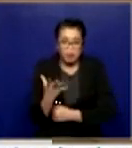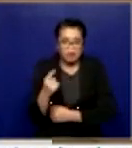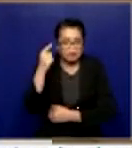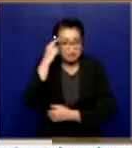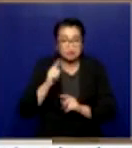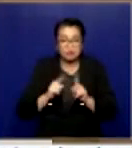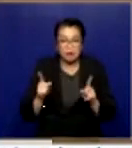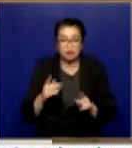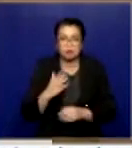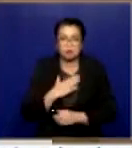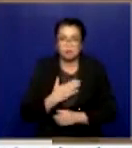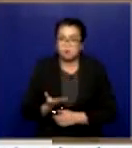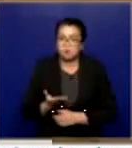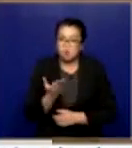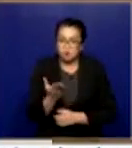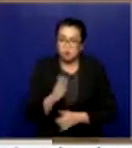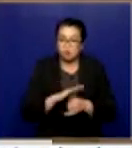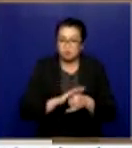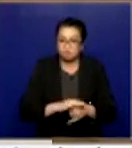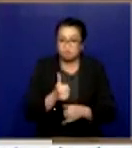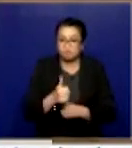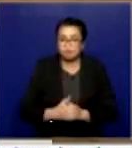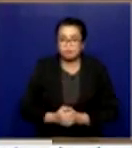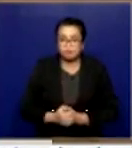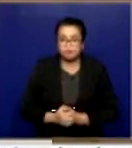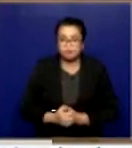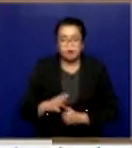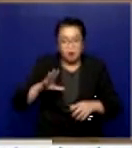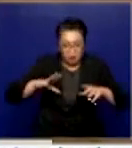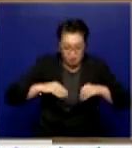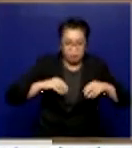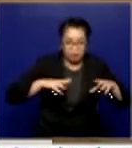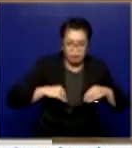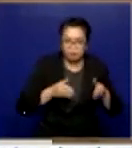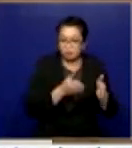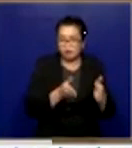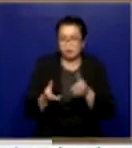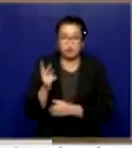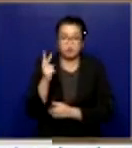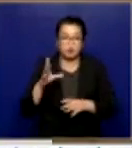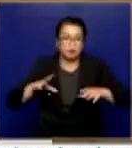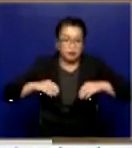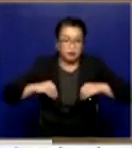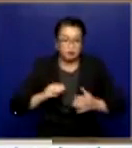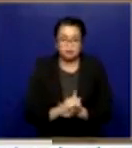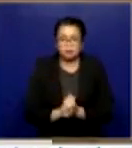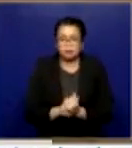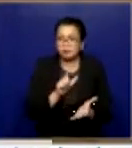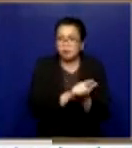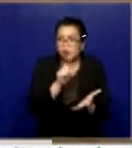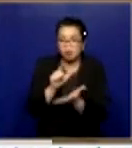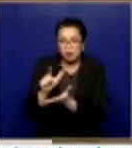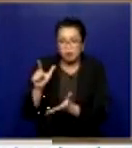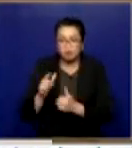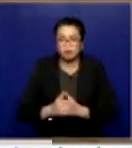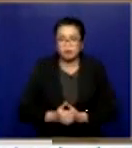ผมขอสงวนสิทธิ์น่ารักผมลองฟังทั้งสองฝ่ายเมื่อวานนี้เดี๋ยวองค์การเราออกไล่ออกกัน